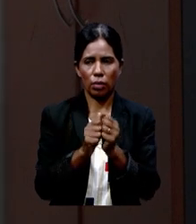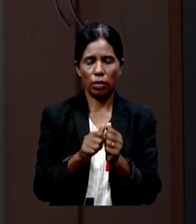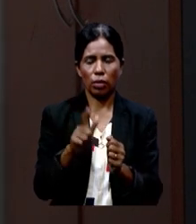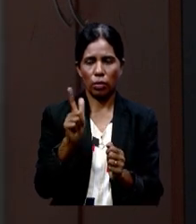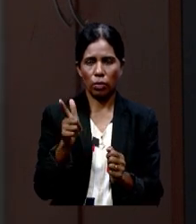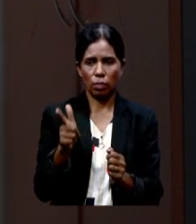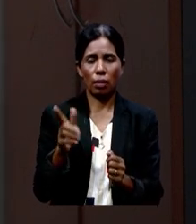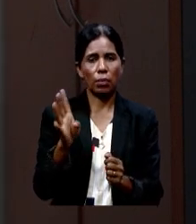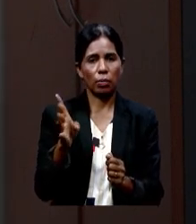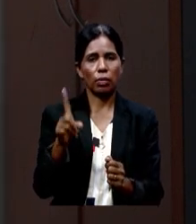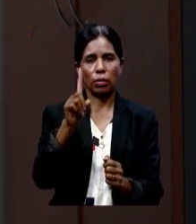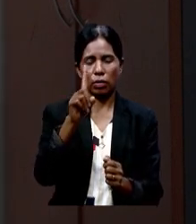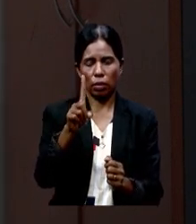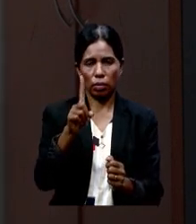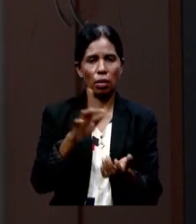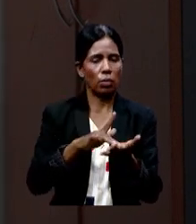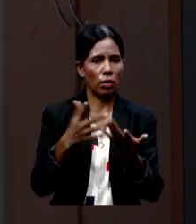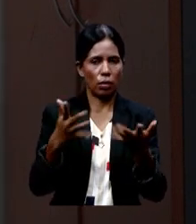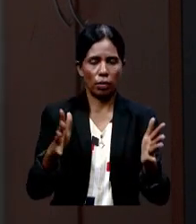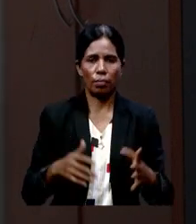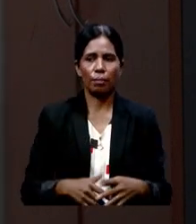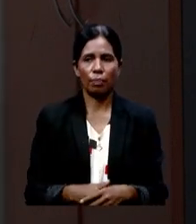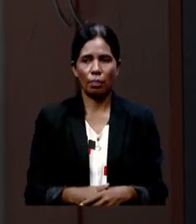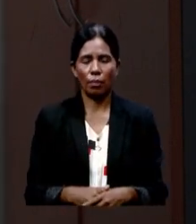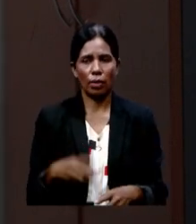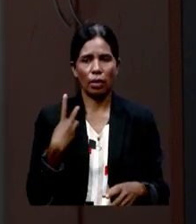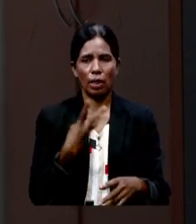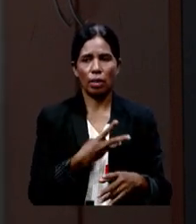41 nebeke stock out vital ne ita iha